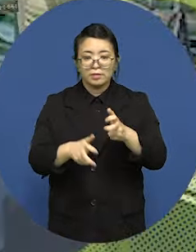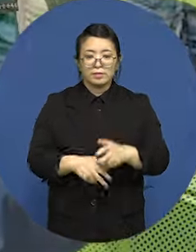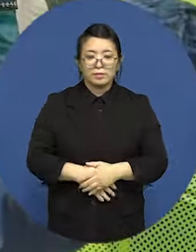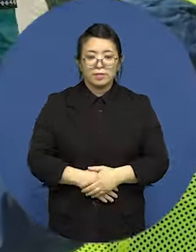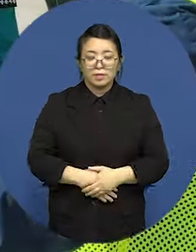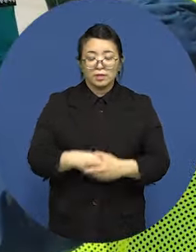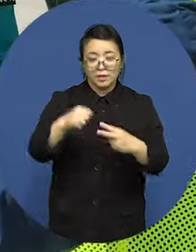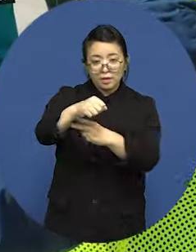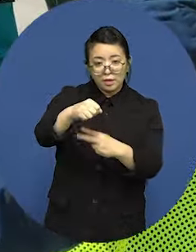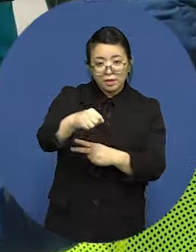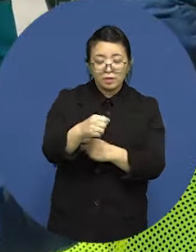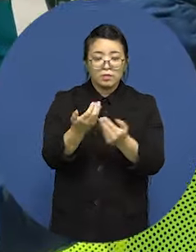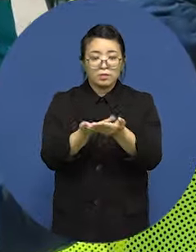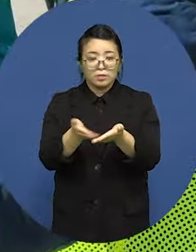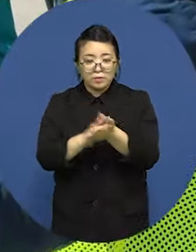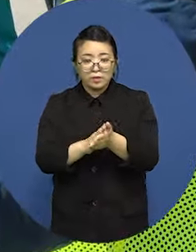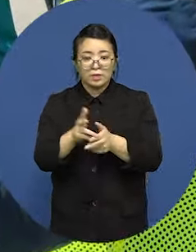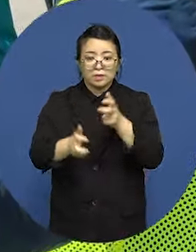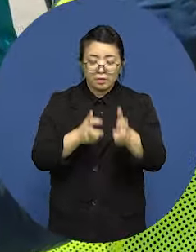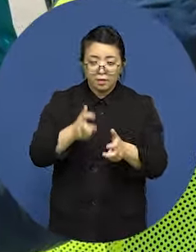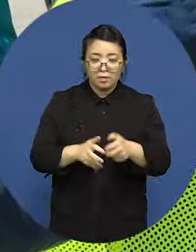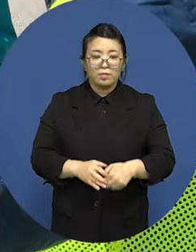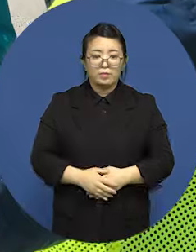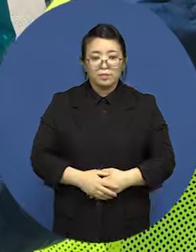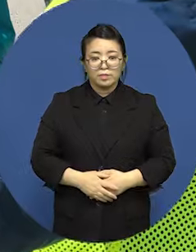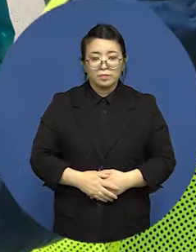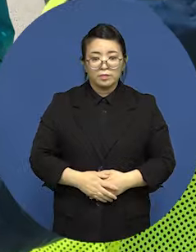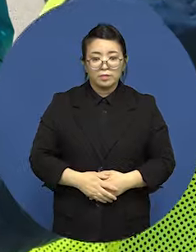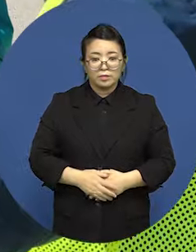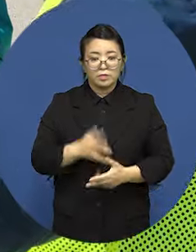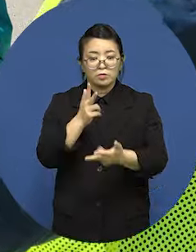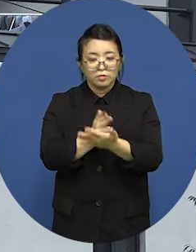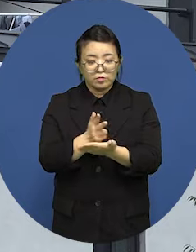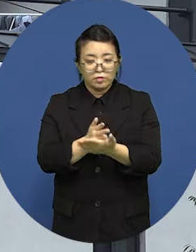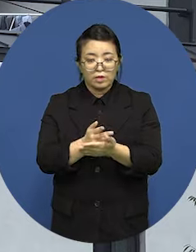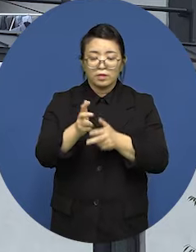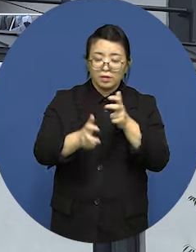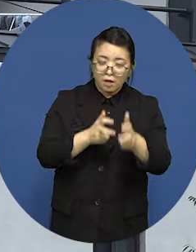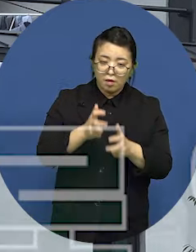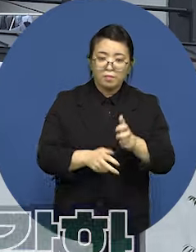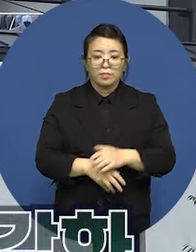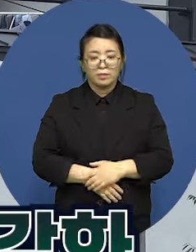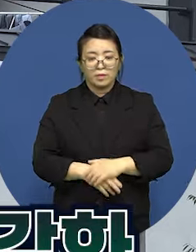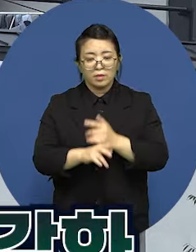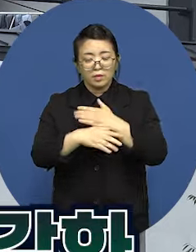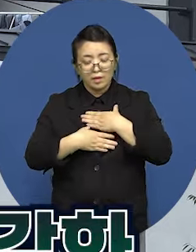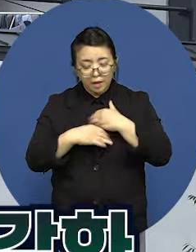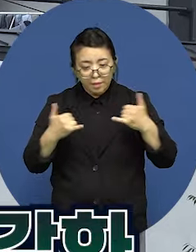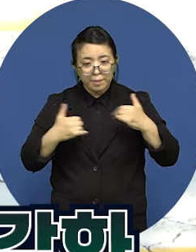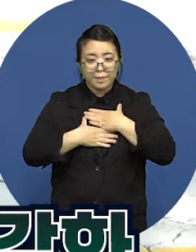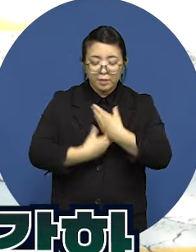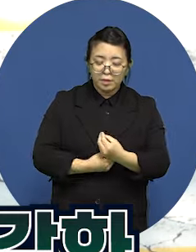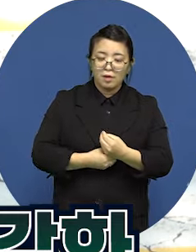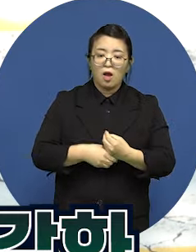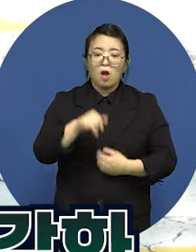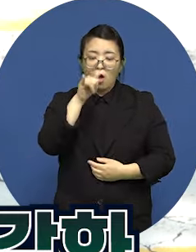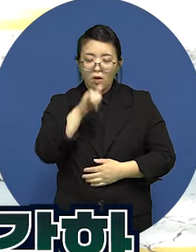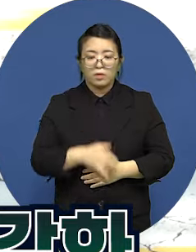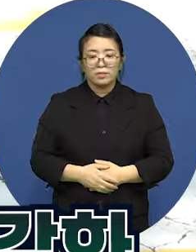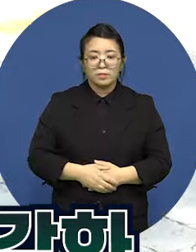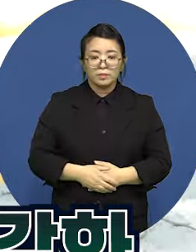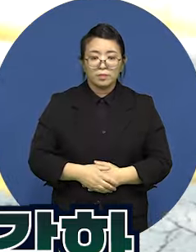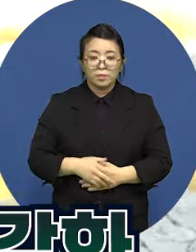위험 개선지구 정비 사업을 통해 시민들의 안전을 강화하고 있습니다. 방범용 CCTV 설치와 비상벨을